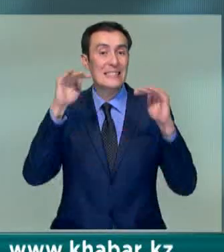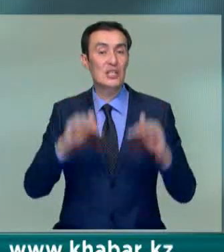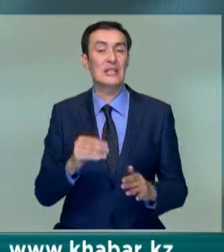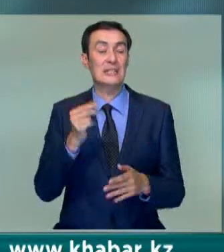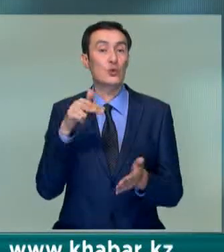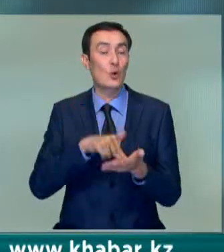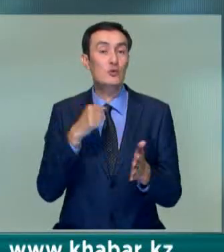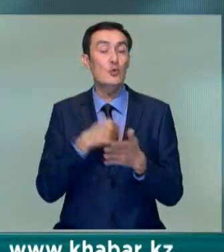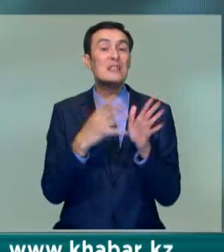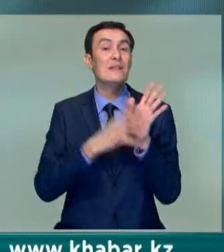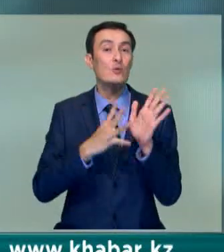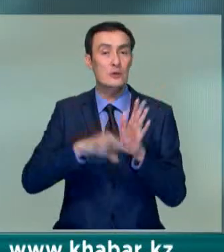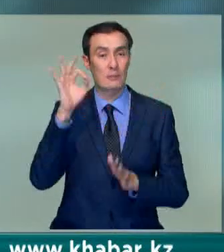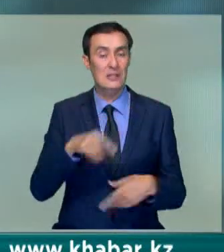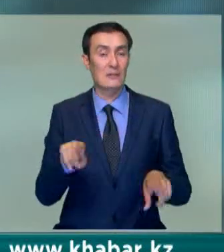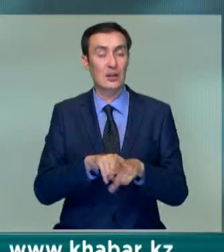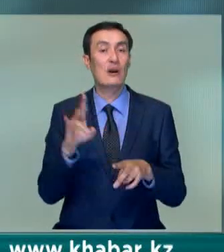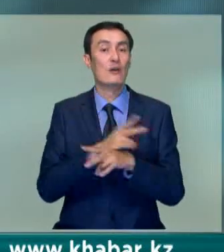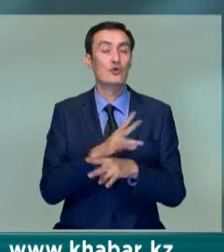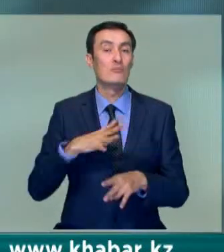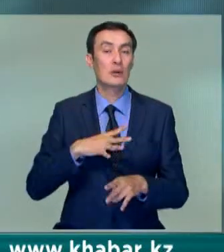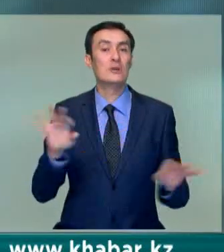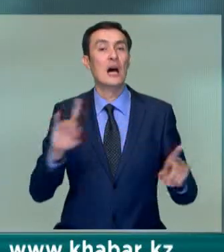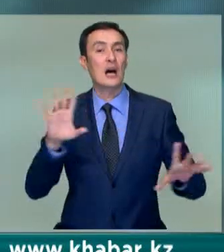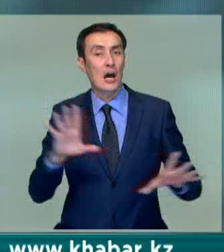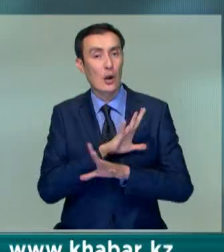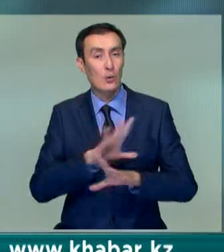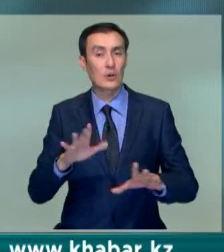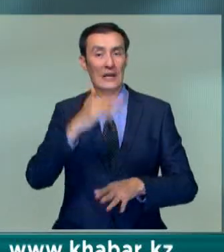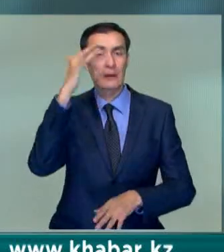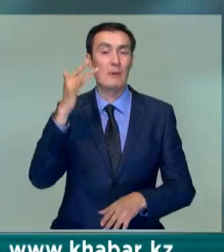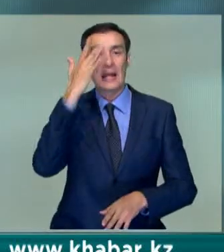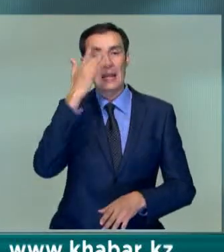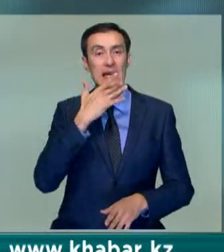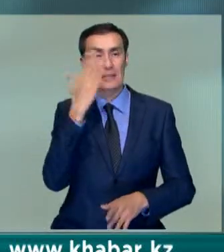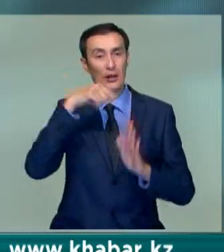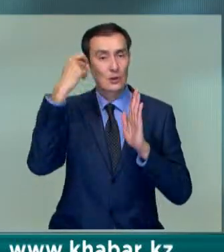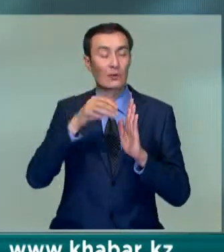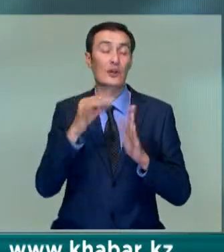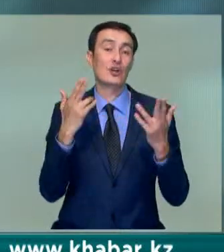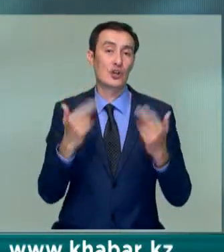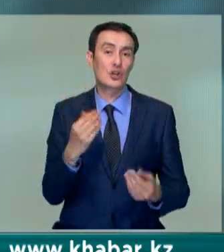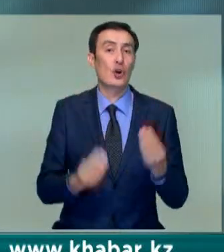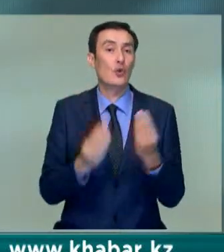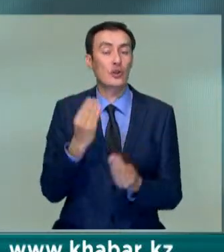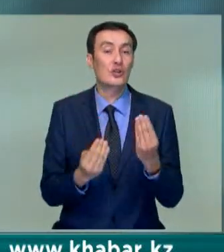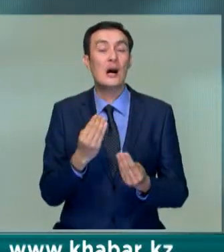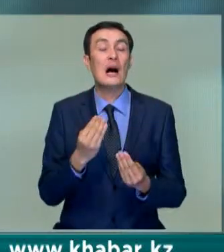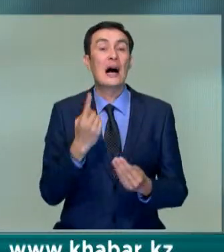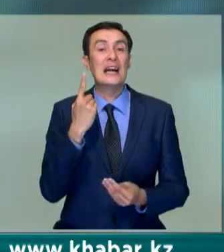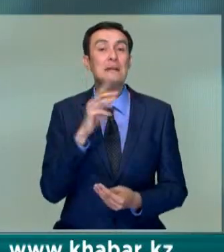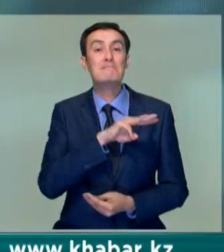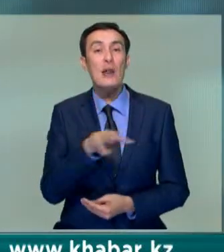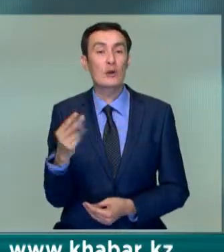до 90%. А еще их в эту ночь ждали караоке под открытым небом, летний кинотеатр и, конечно же, розыгрыш 1